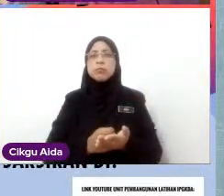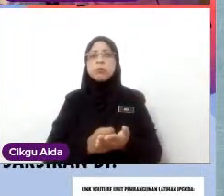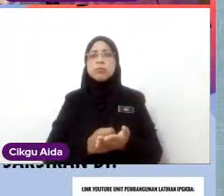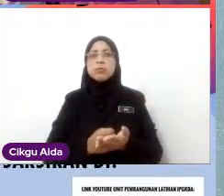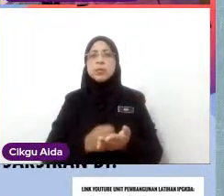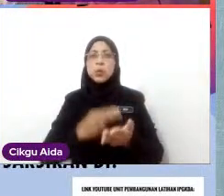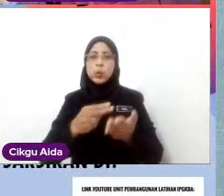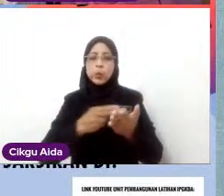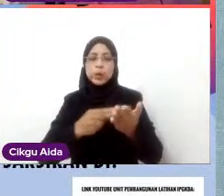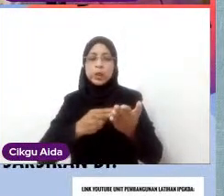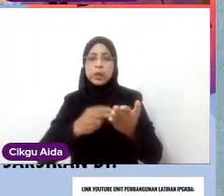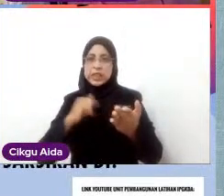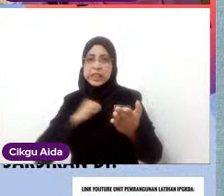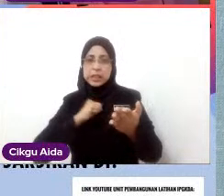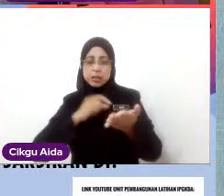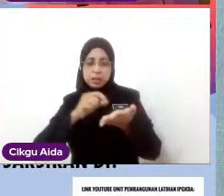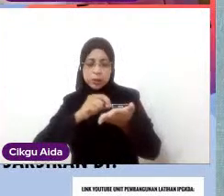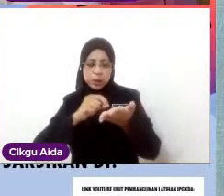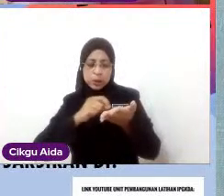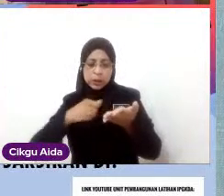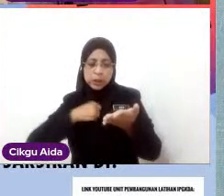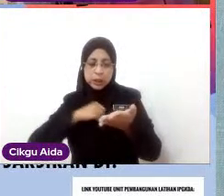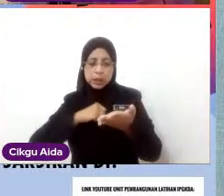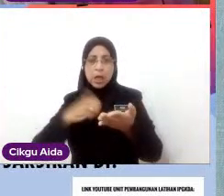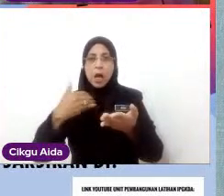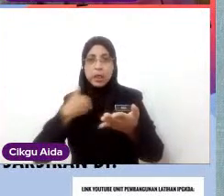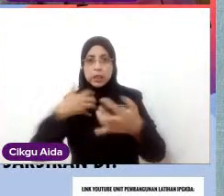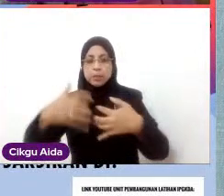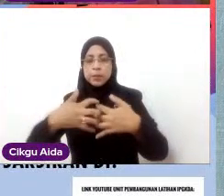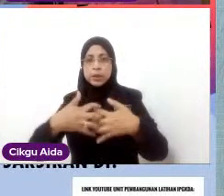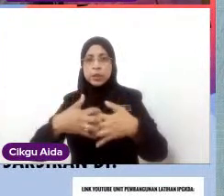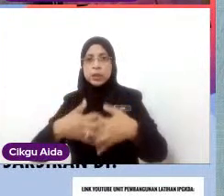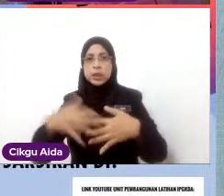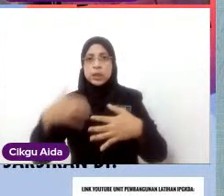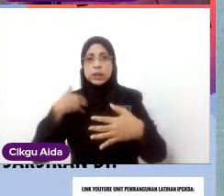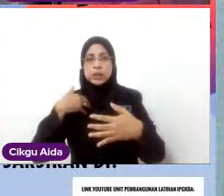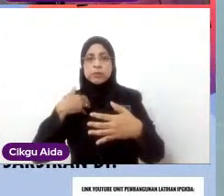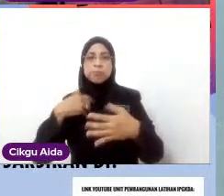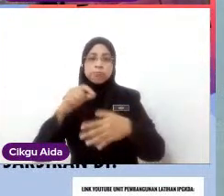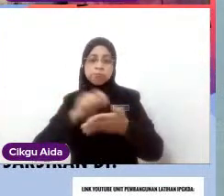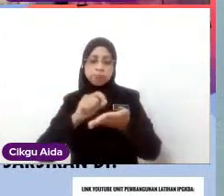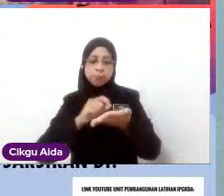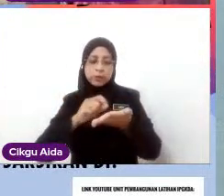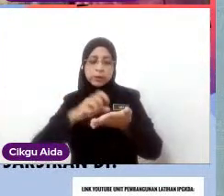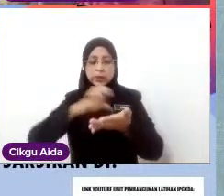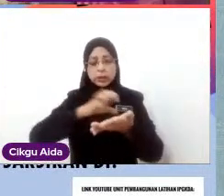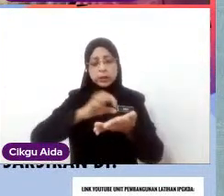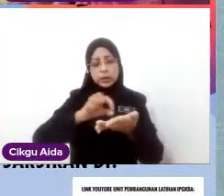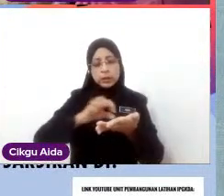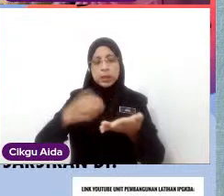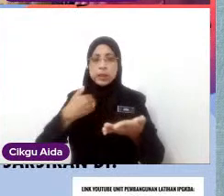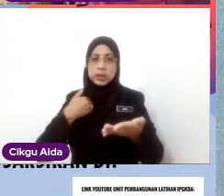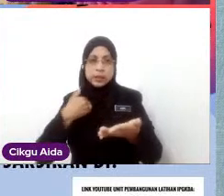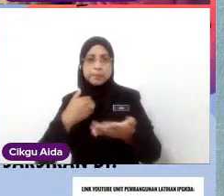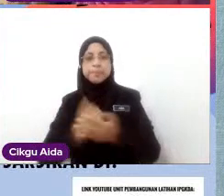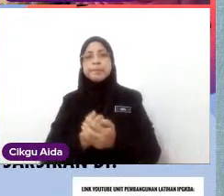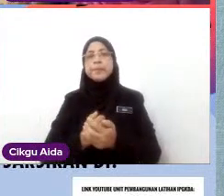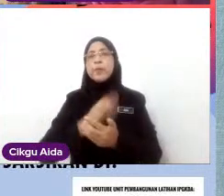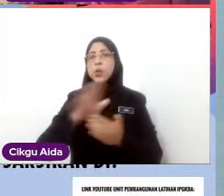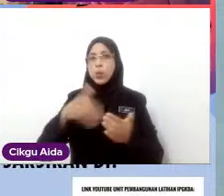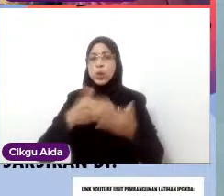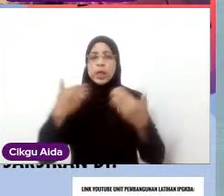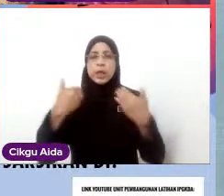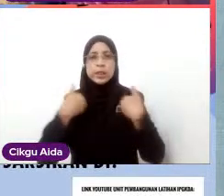yang guna mesin. Yang guna mesin. Dia ada yang cordless dan juga ada yang ada wire lah. Tak mahal pun. Semuanya ada di